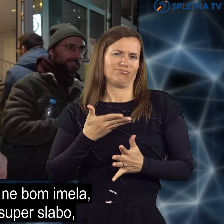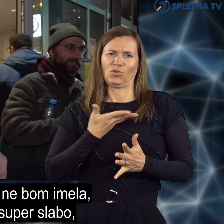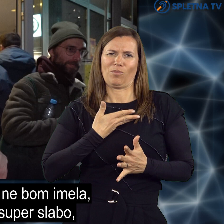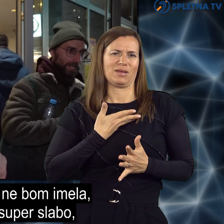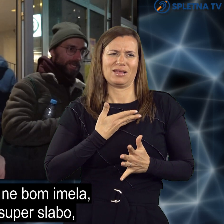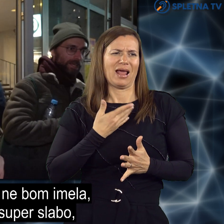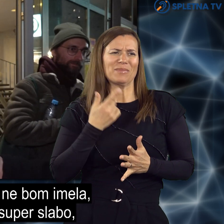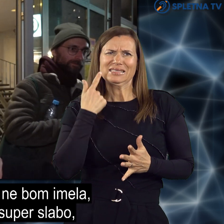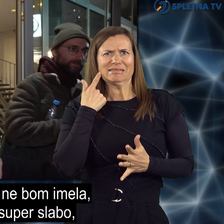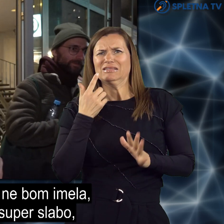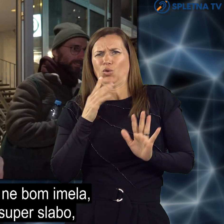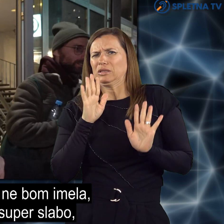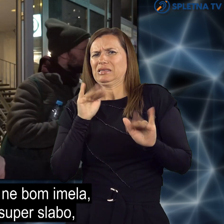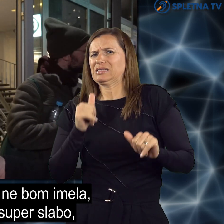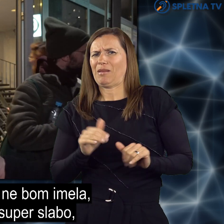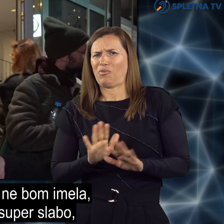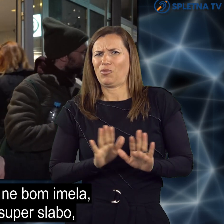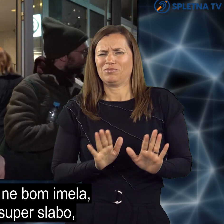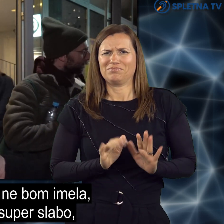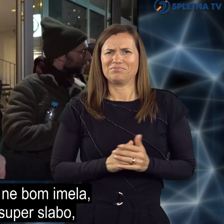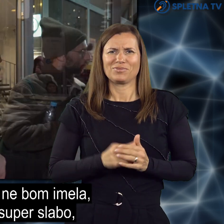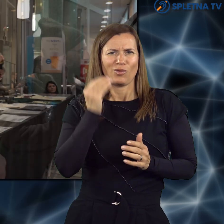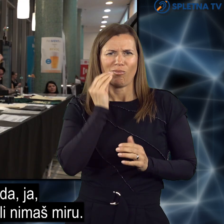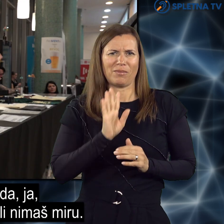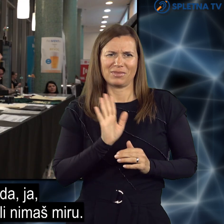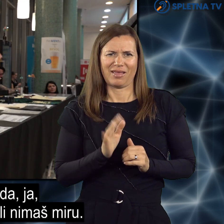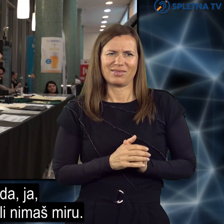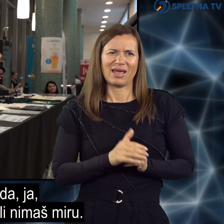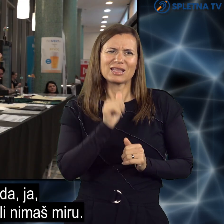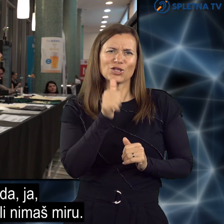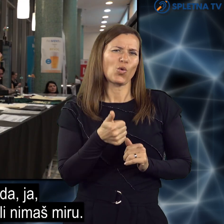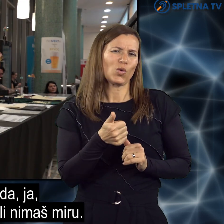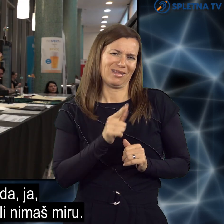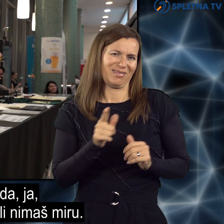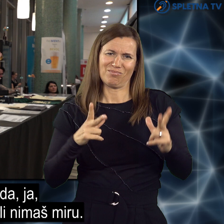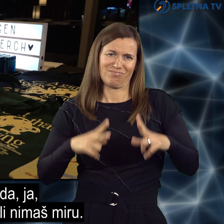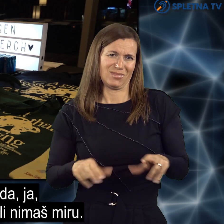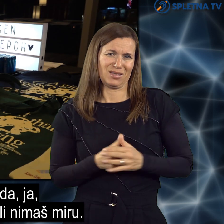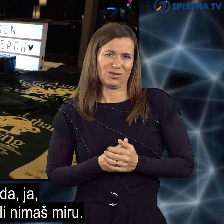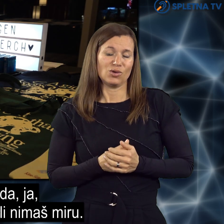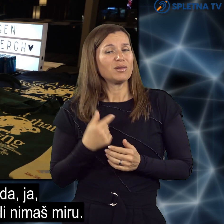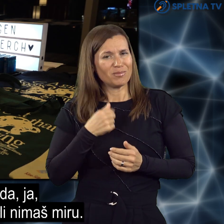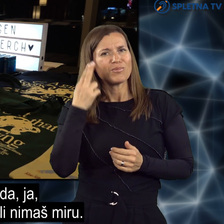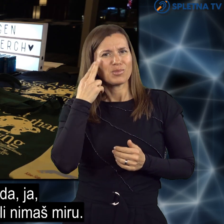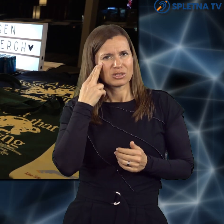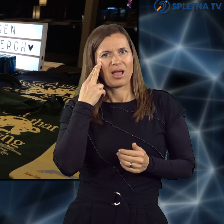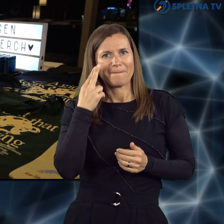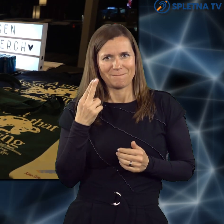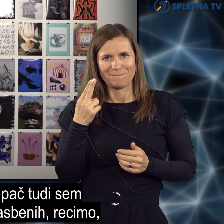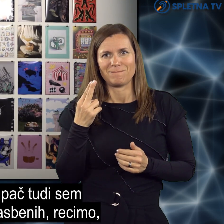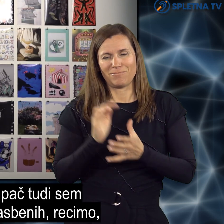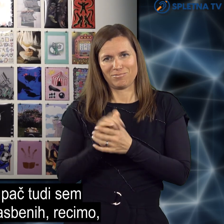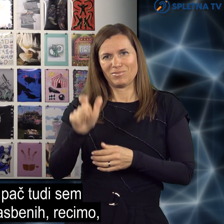ne bom imela, sliši se pa super slabo, tako da ja, nekako nikoli nimaš miru.